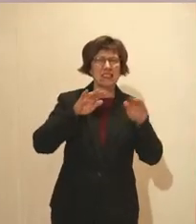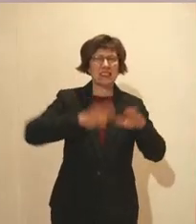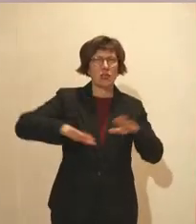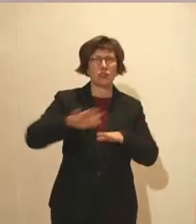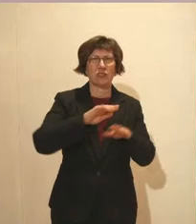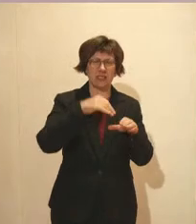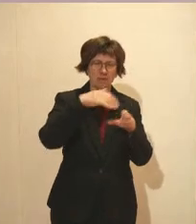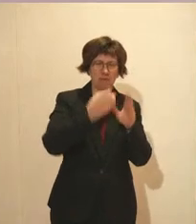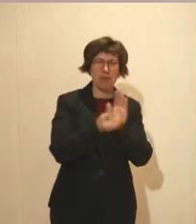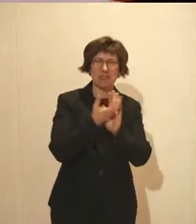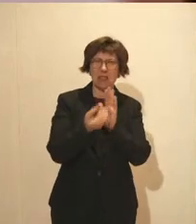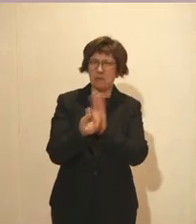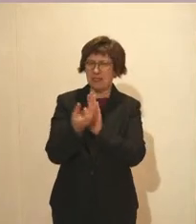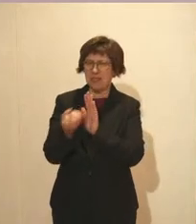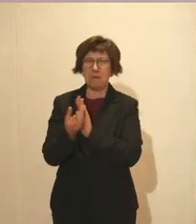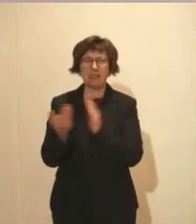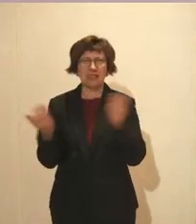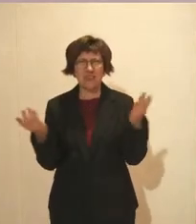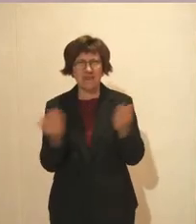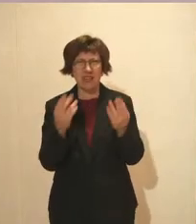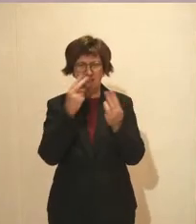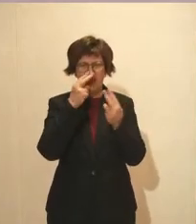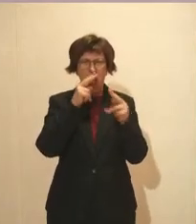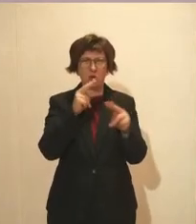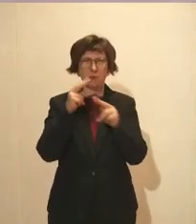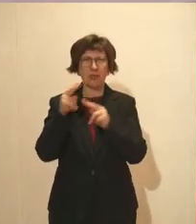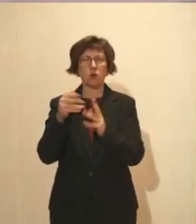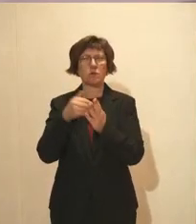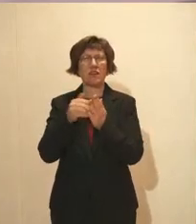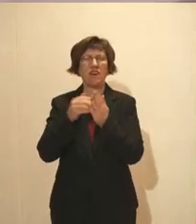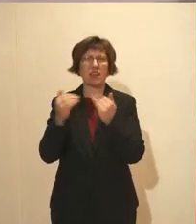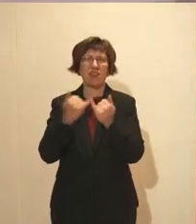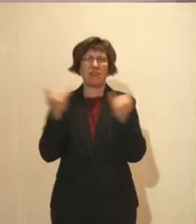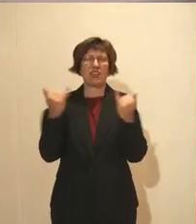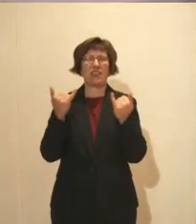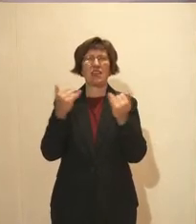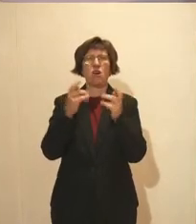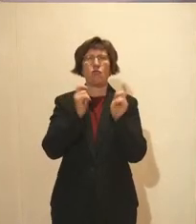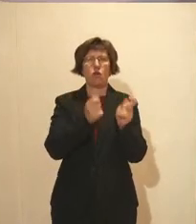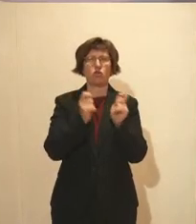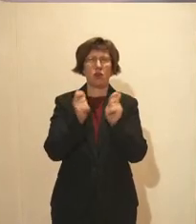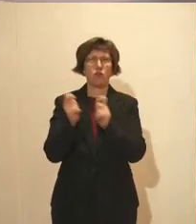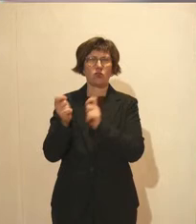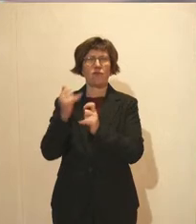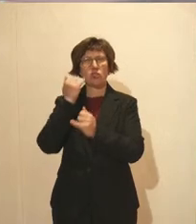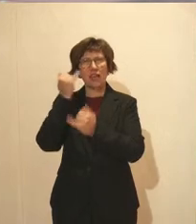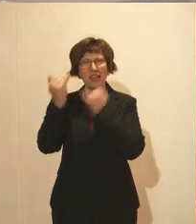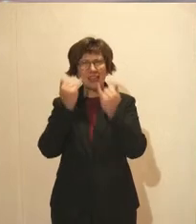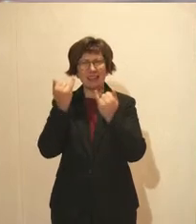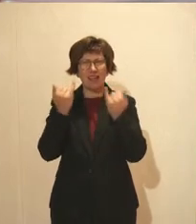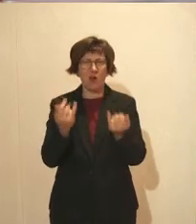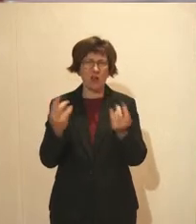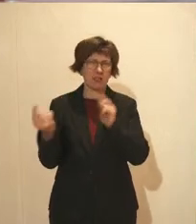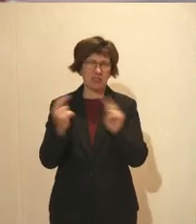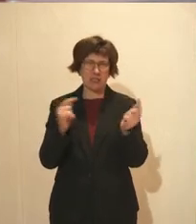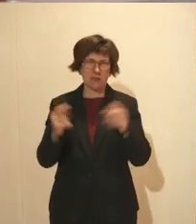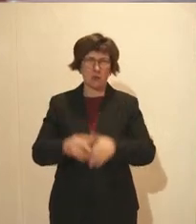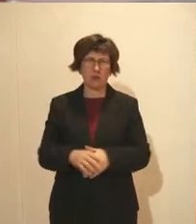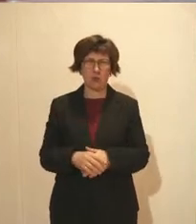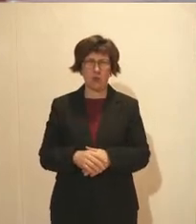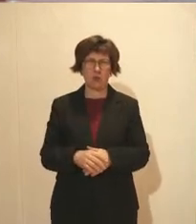gelaufen ist und auch geben einen ausblick wie es jetzt weitergeht mit den ganzen vorschlägen und ideen die heute diskutiert worden